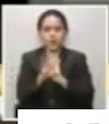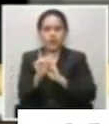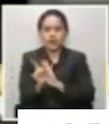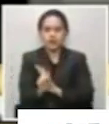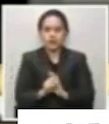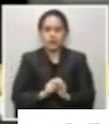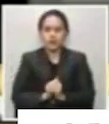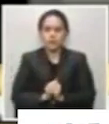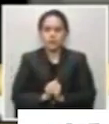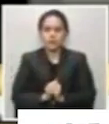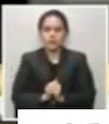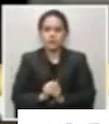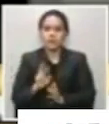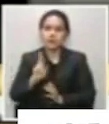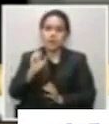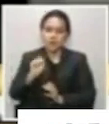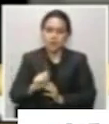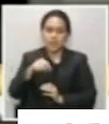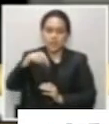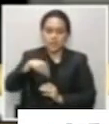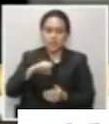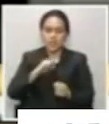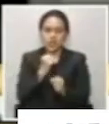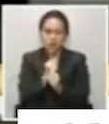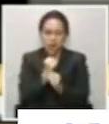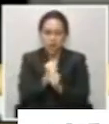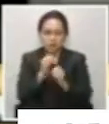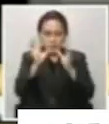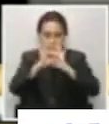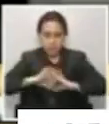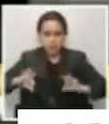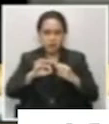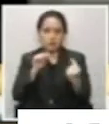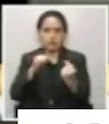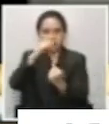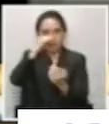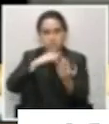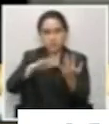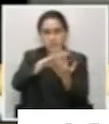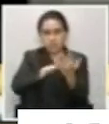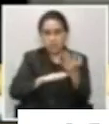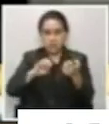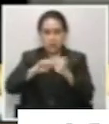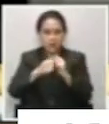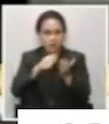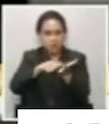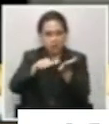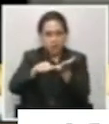านสภาของเรากำลังทำงานสำคัญของบ้านเมืองกำลังแก้ปัญหาหัวใจ